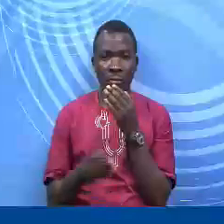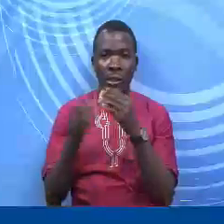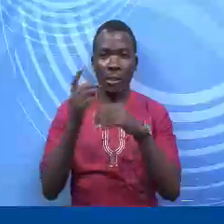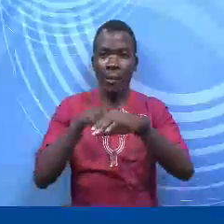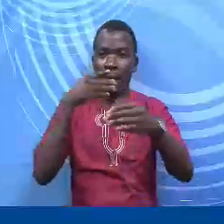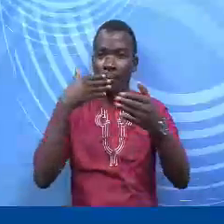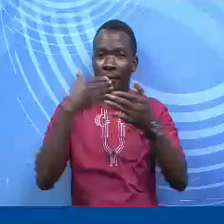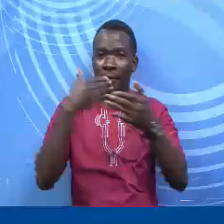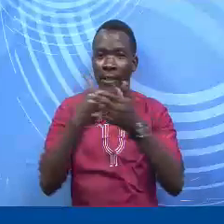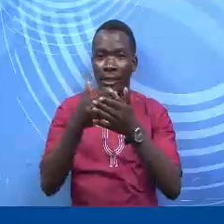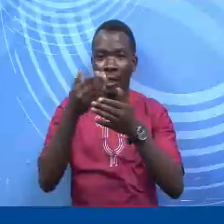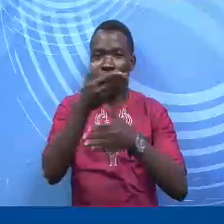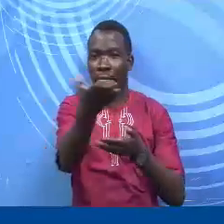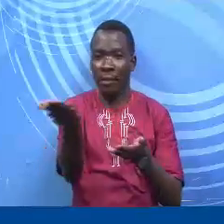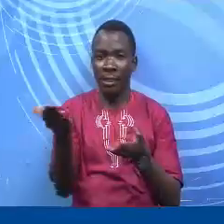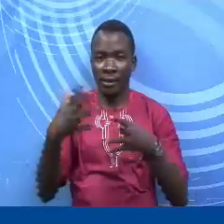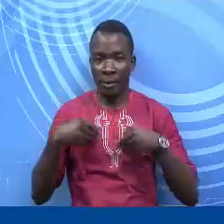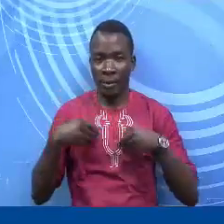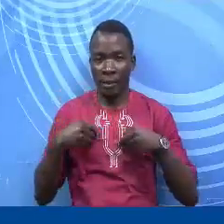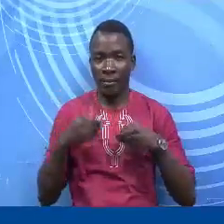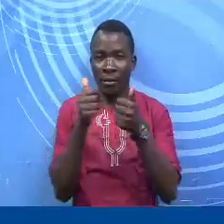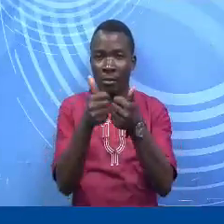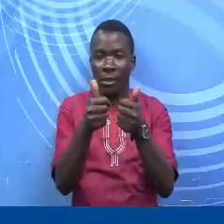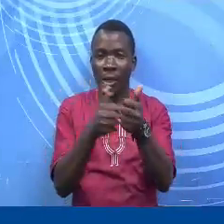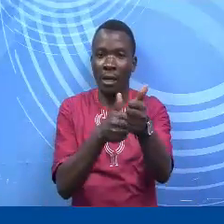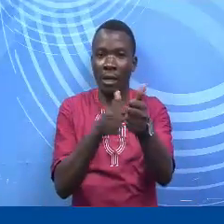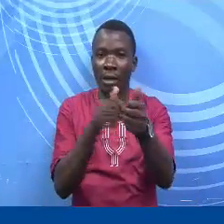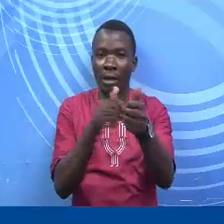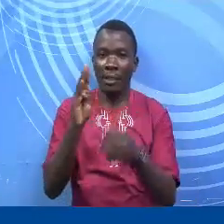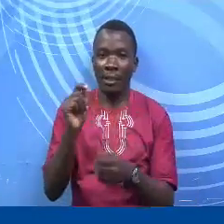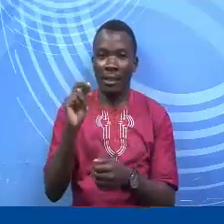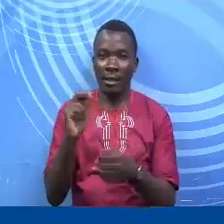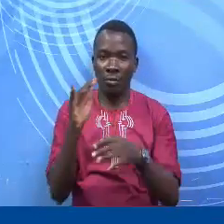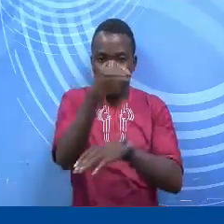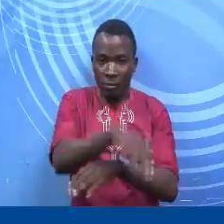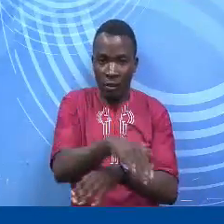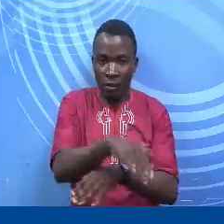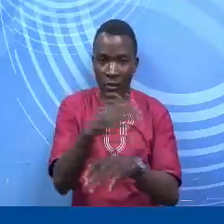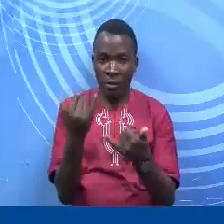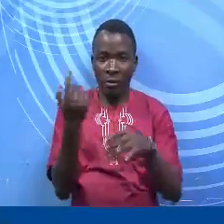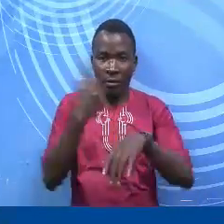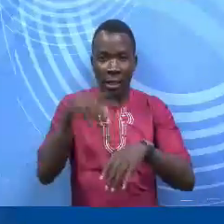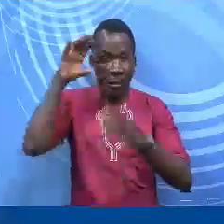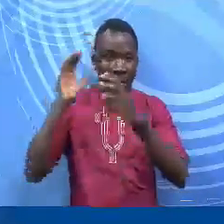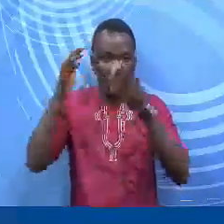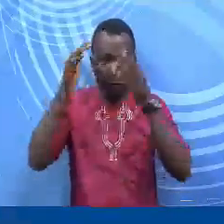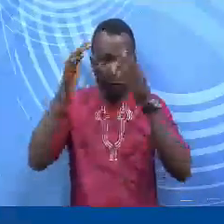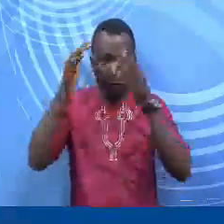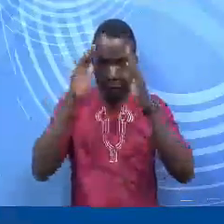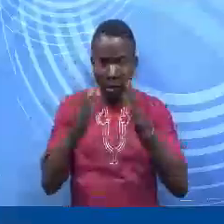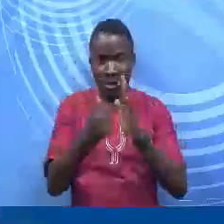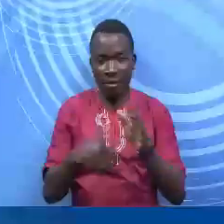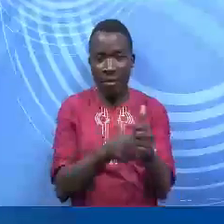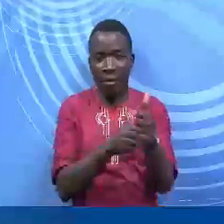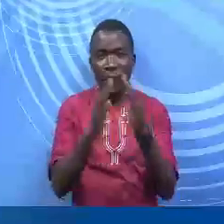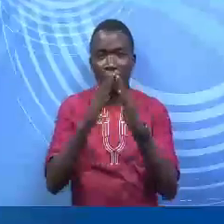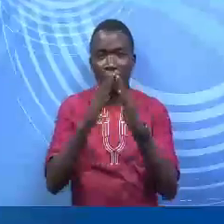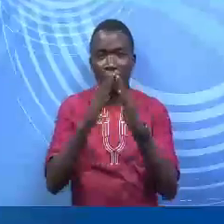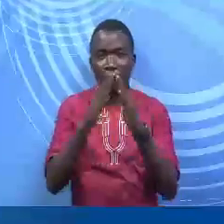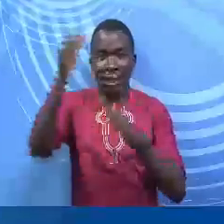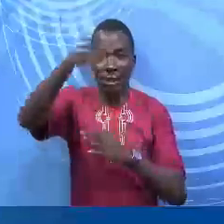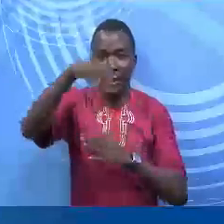Ibihe byiza kuri mwese mwahisemo kurikira BTN kuri mugoroba uyu ni umwanya makuru hagiye kugaruka ku ngingo z'ingenzi zikurikira umujyi wa Kigali